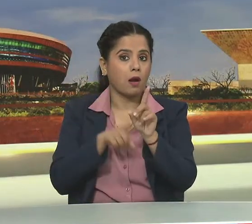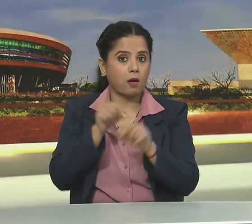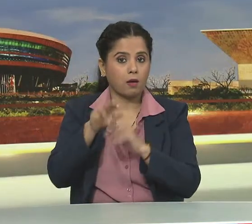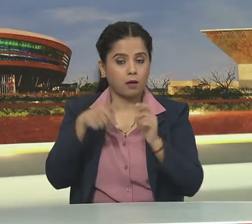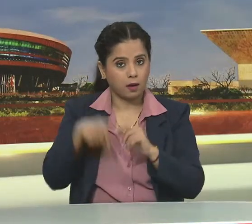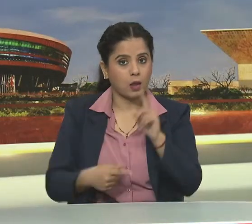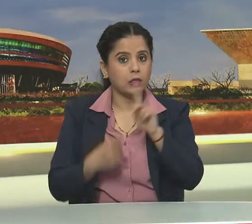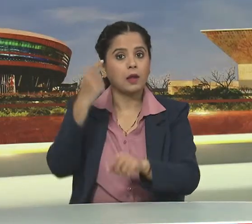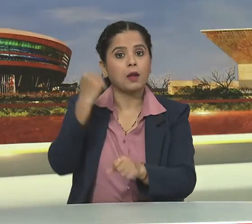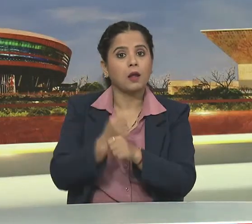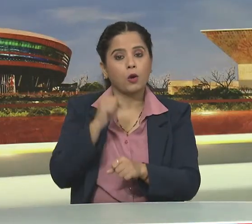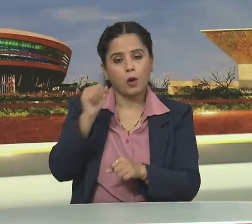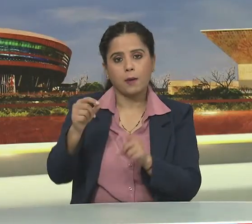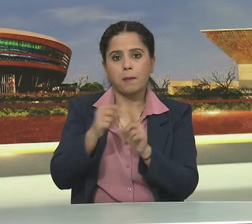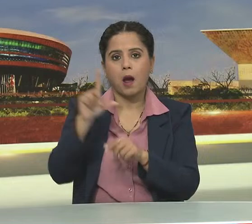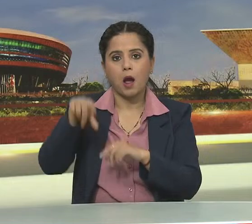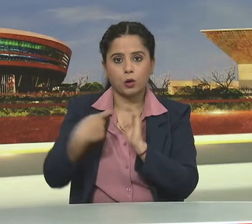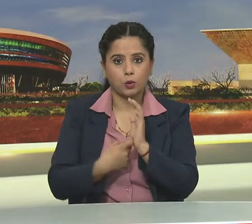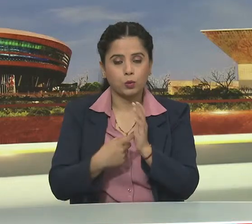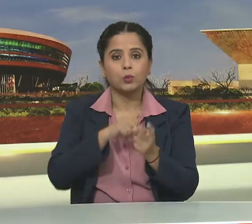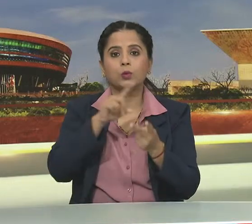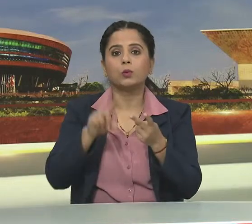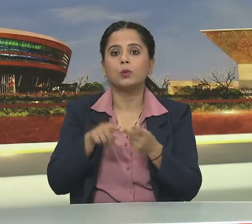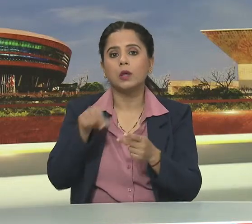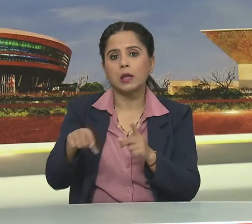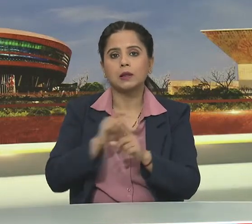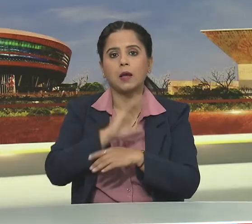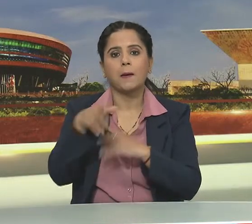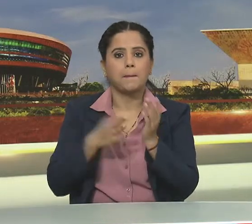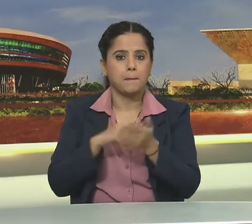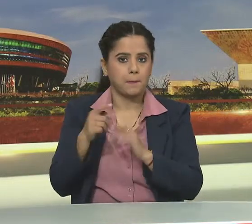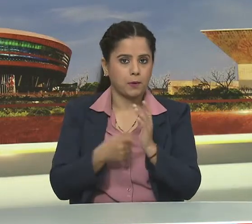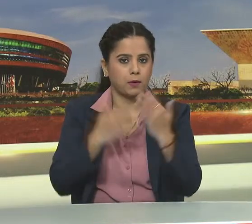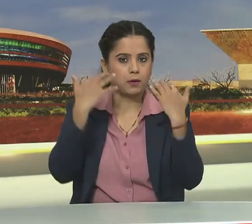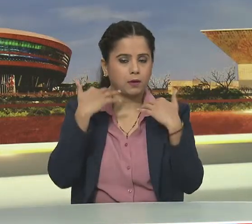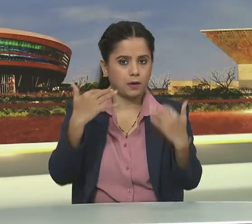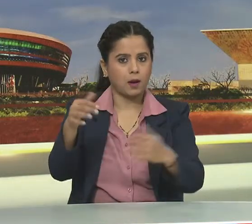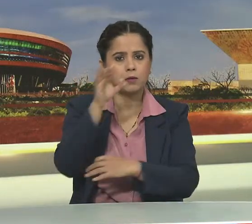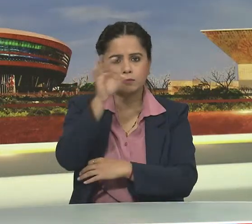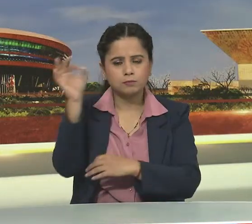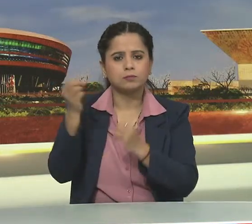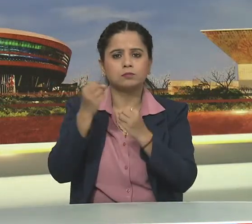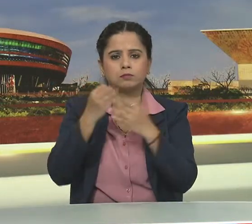तेलंगाना के पालकुर्थी धर्मपुरी में चुनावी रैली होगी।